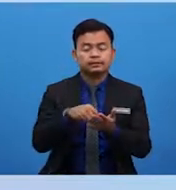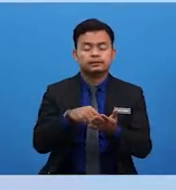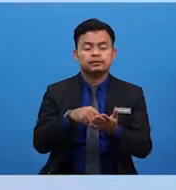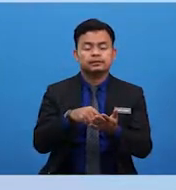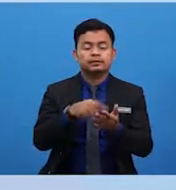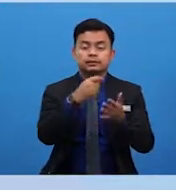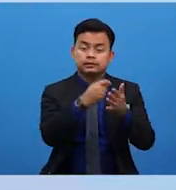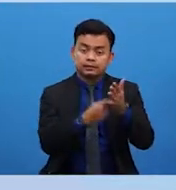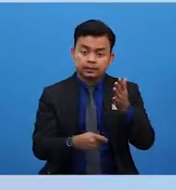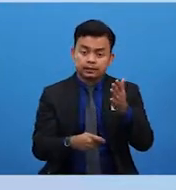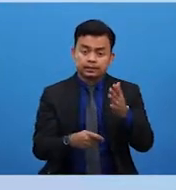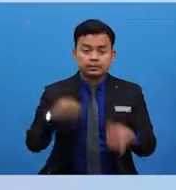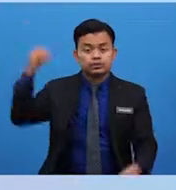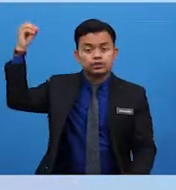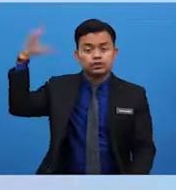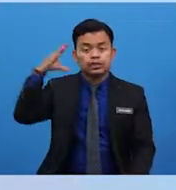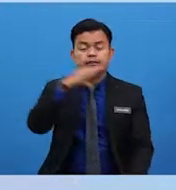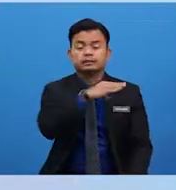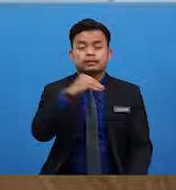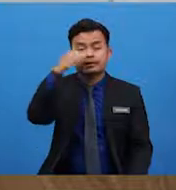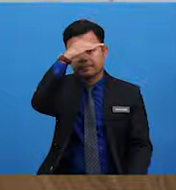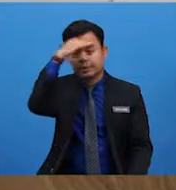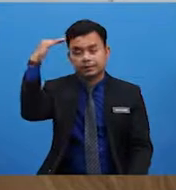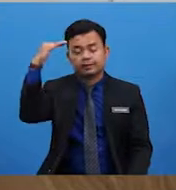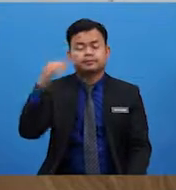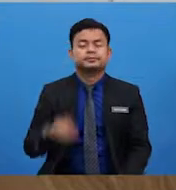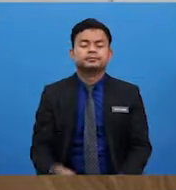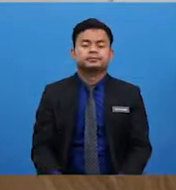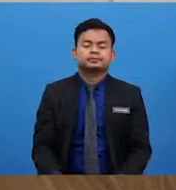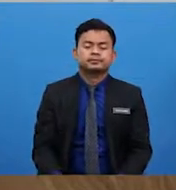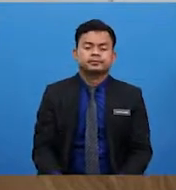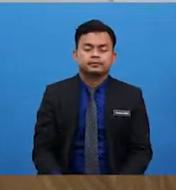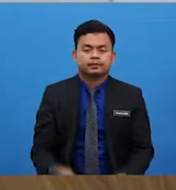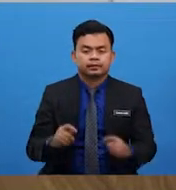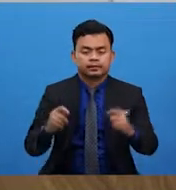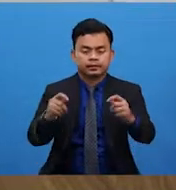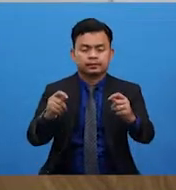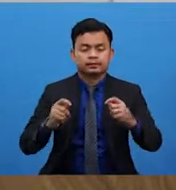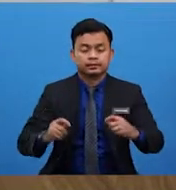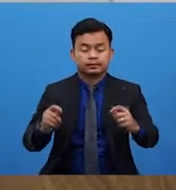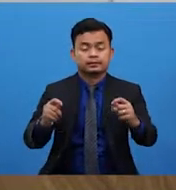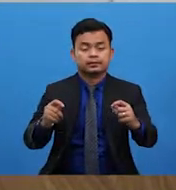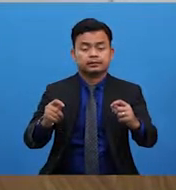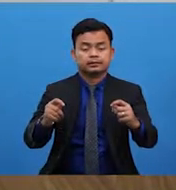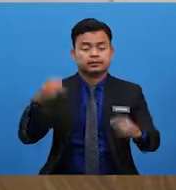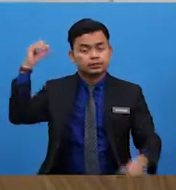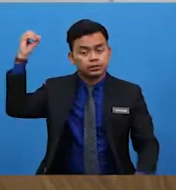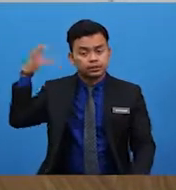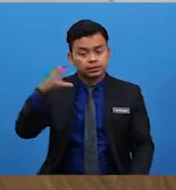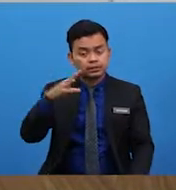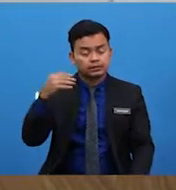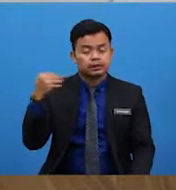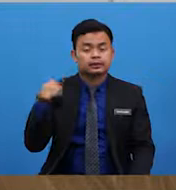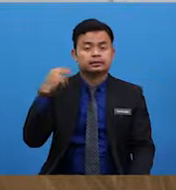membawa pengertian cahaya dan bayang Oke teknik pencahayaan ini punya terbanyak beri tiga yaitu 33 ini